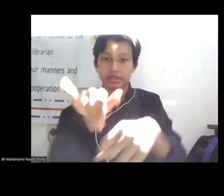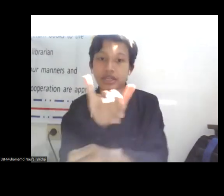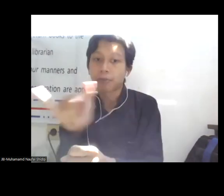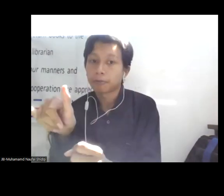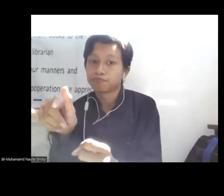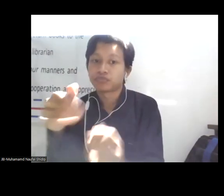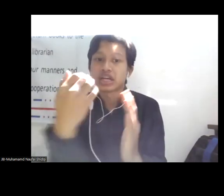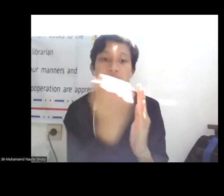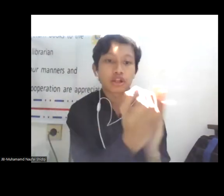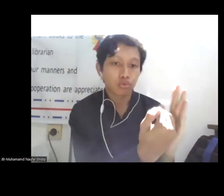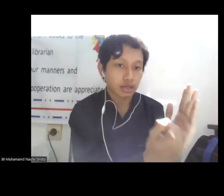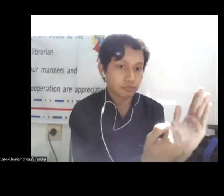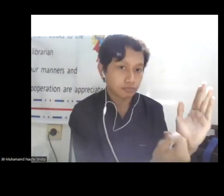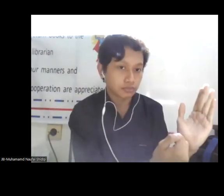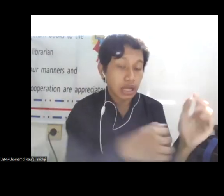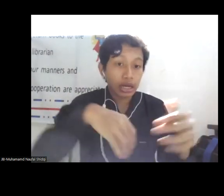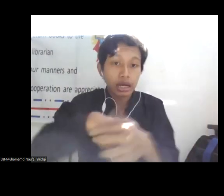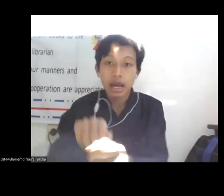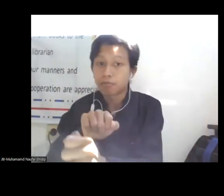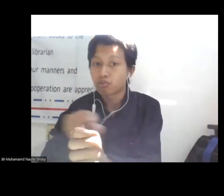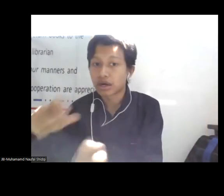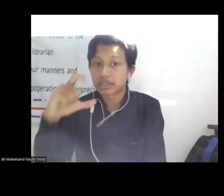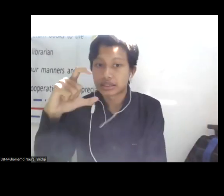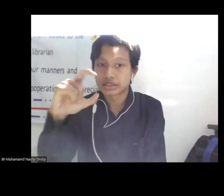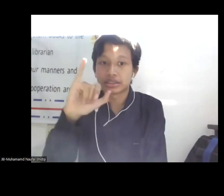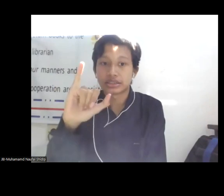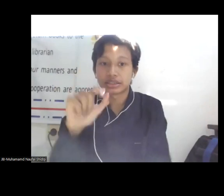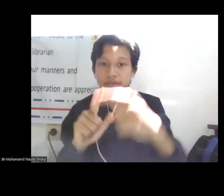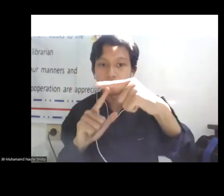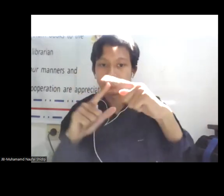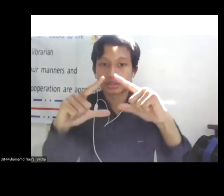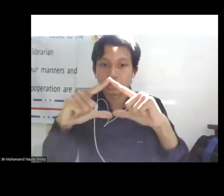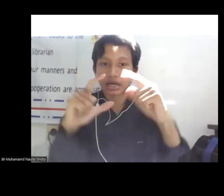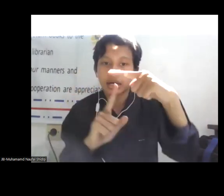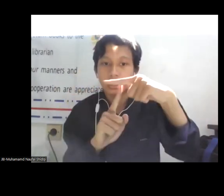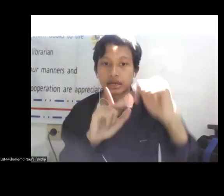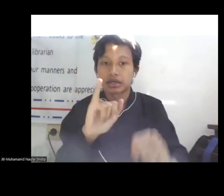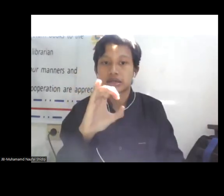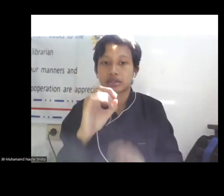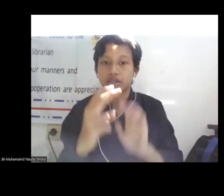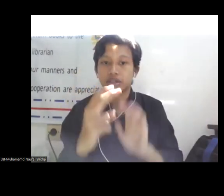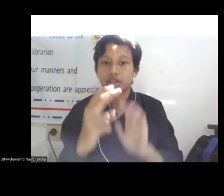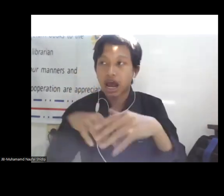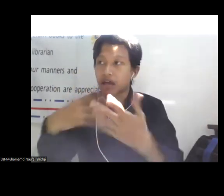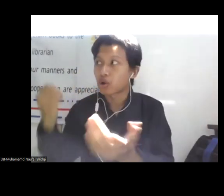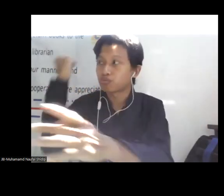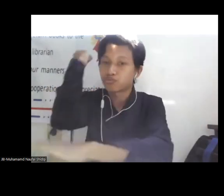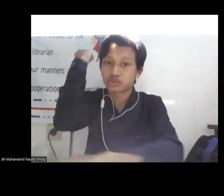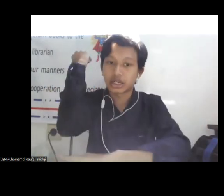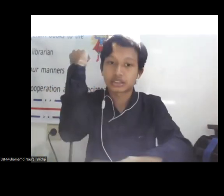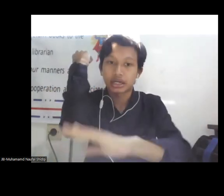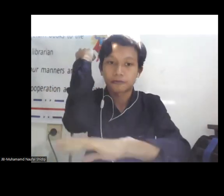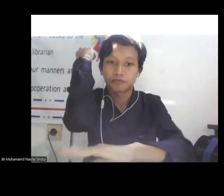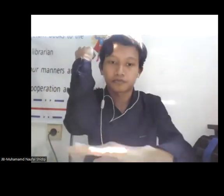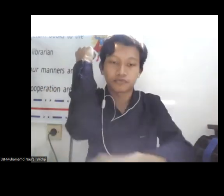dalam pembuatan sitasi dan daftar pustaka ini diharapkan